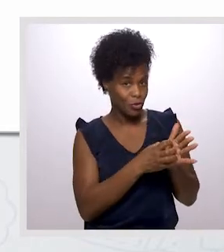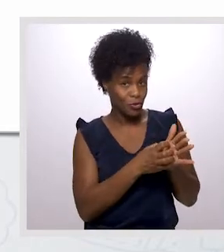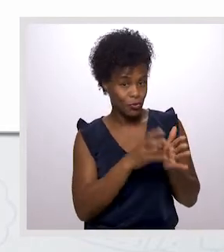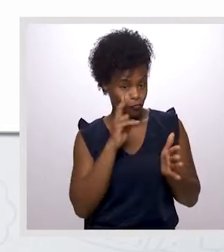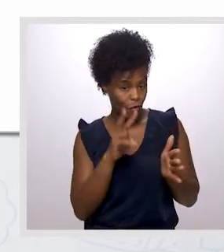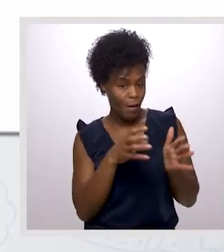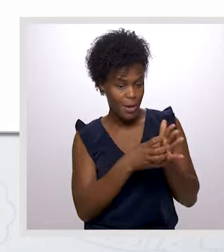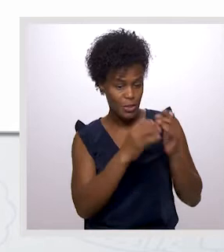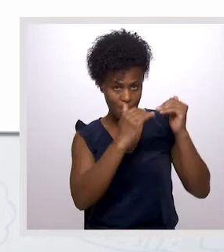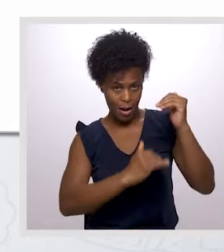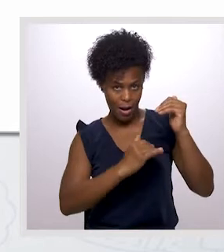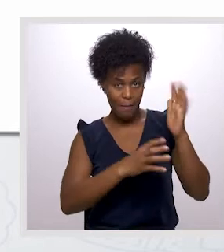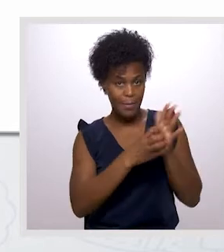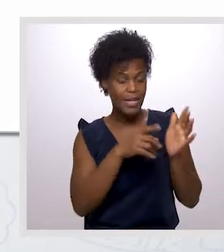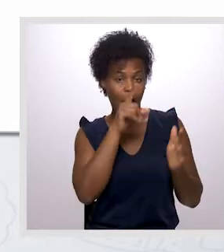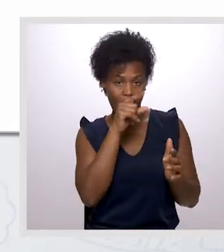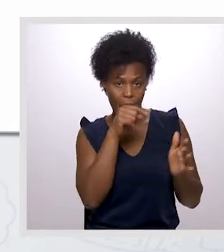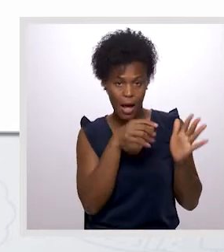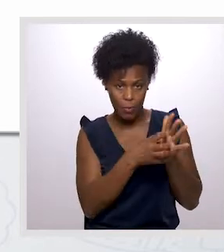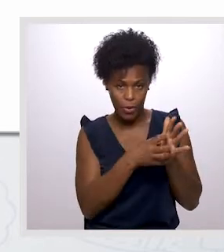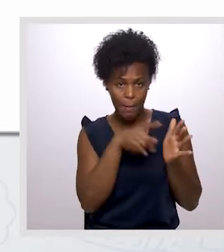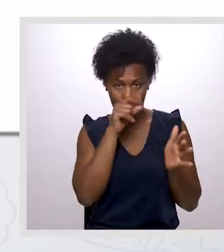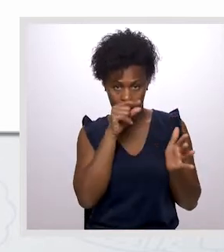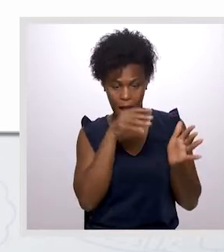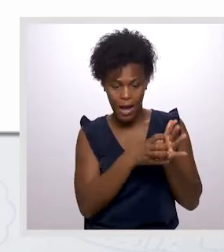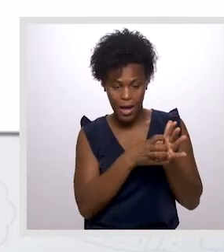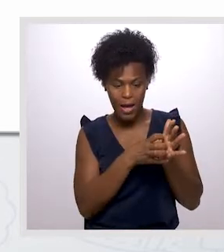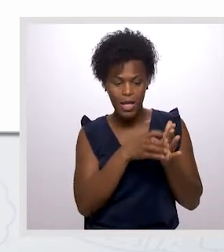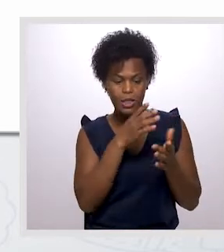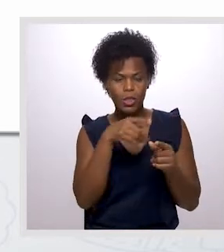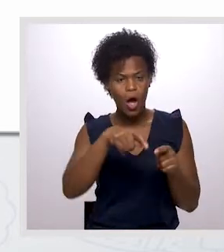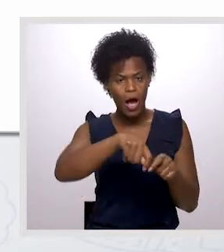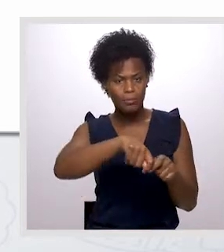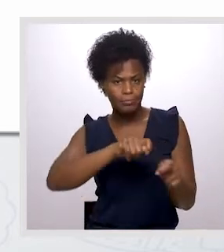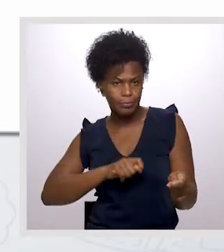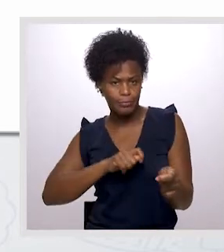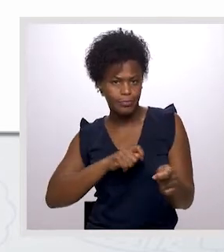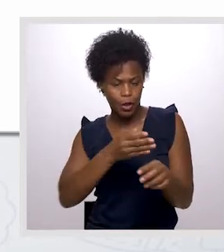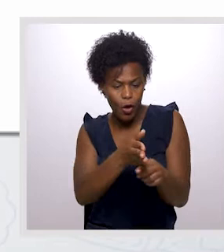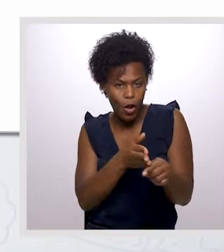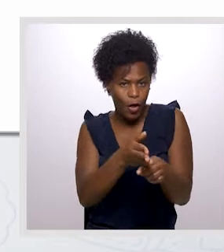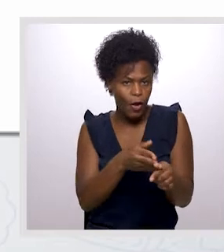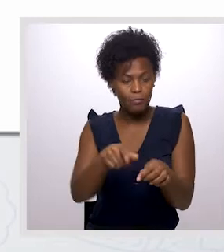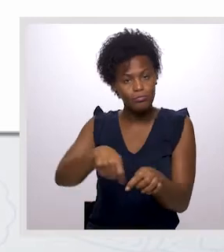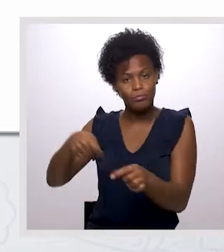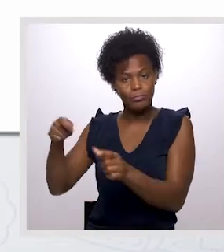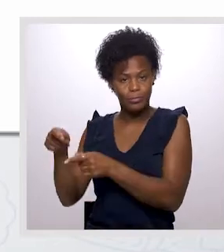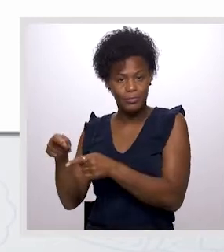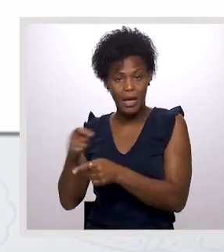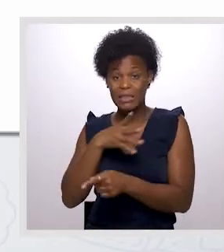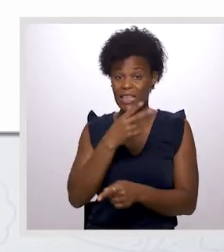regardez, pegamos le poulet e tiramos só uma parte. Então, vou dizer c'est un